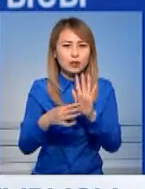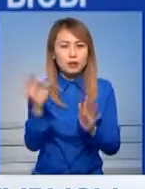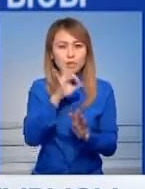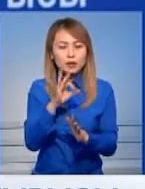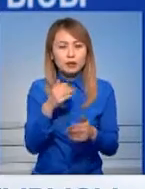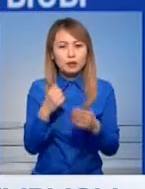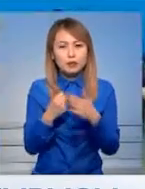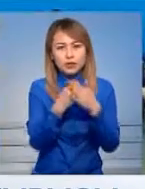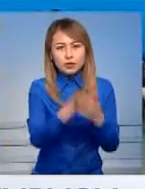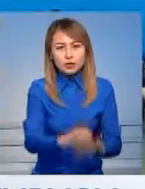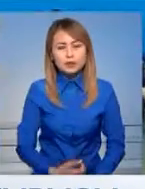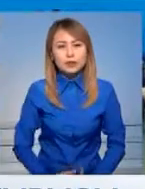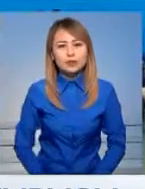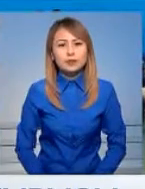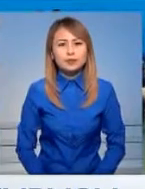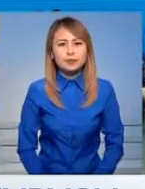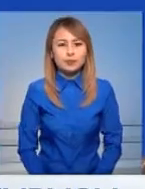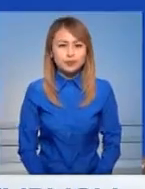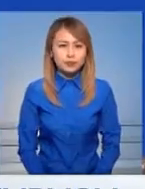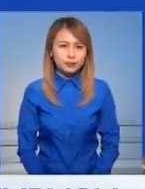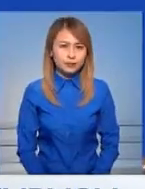мақұлдады.